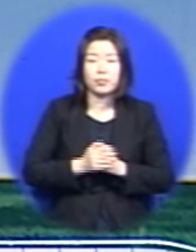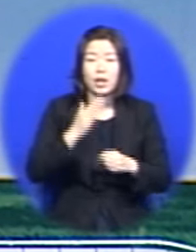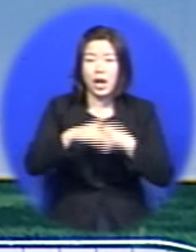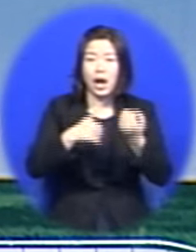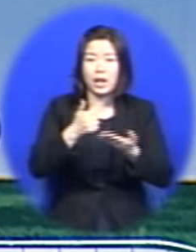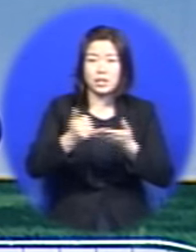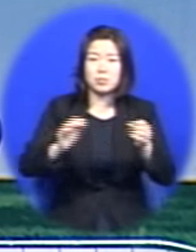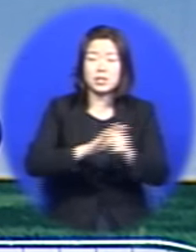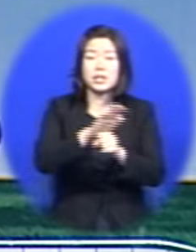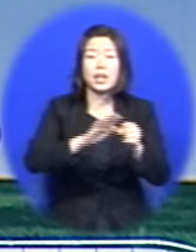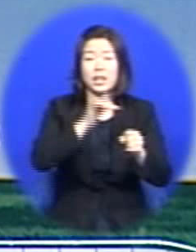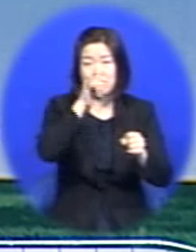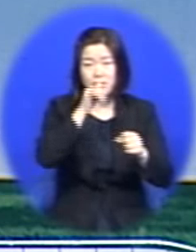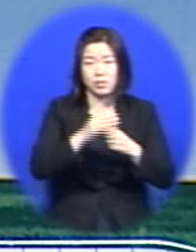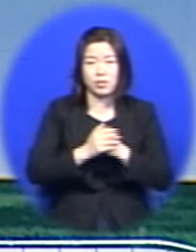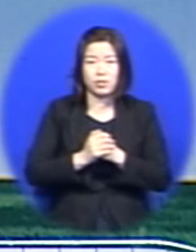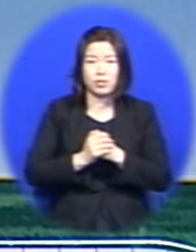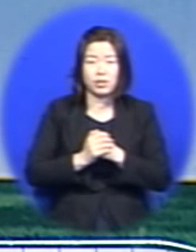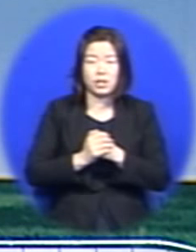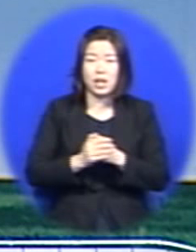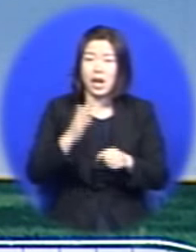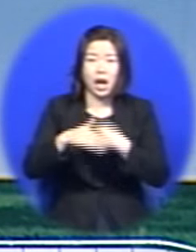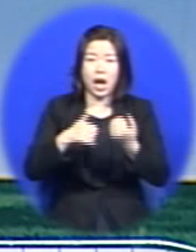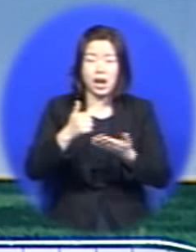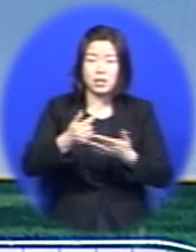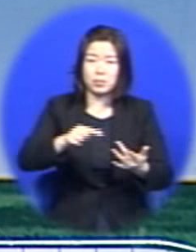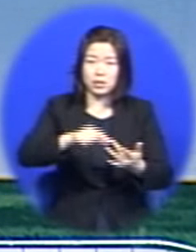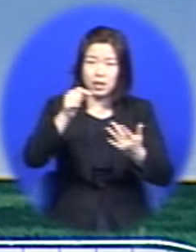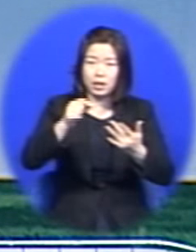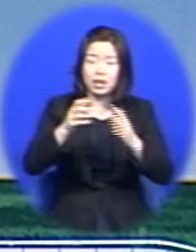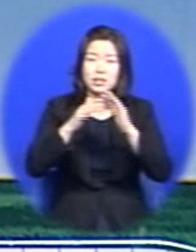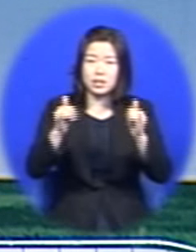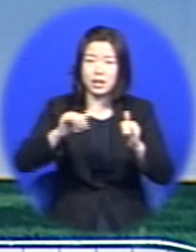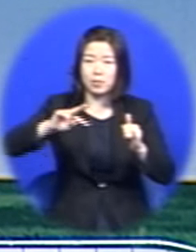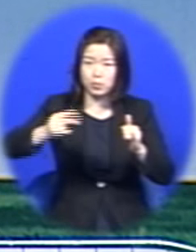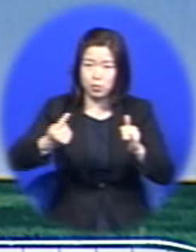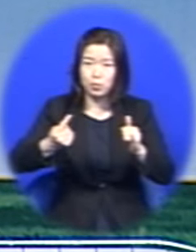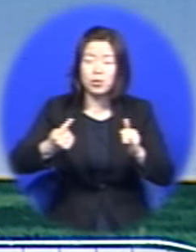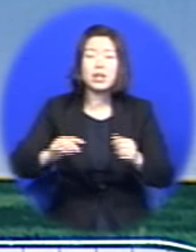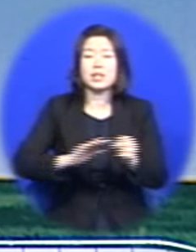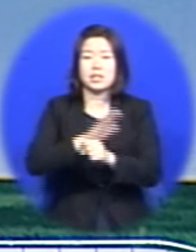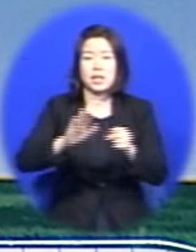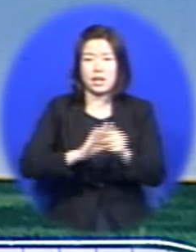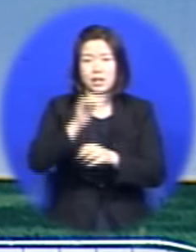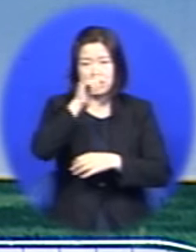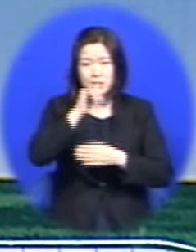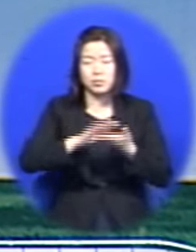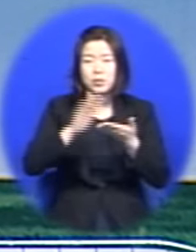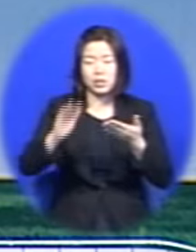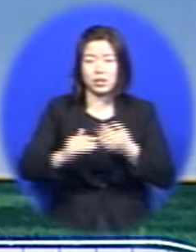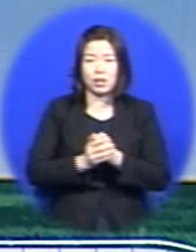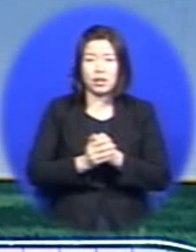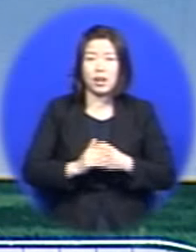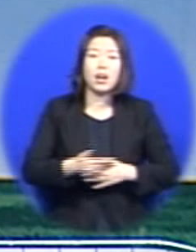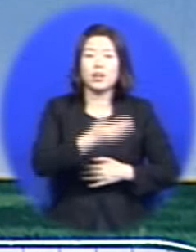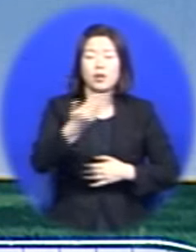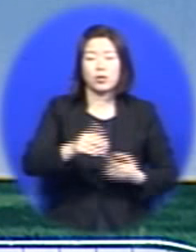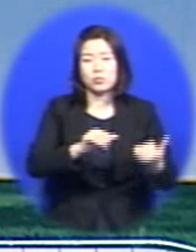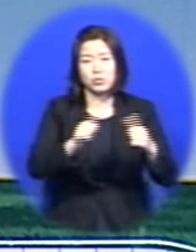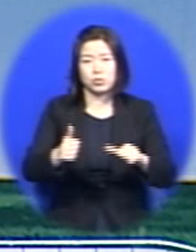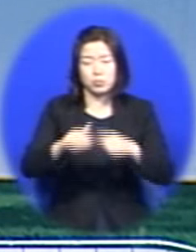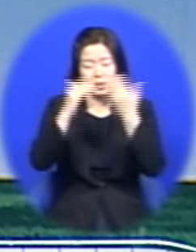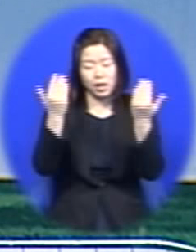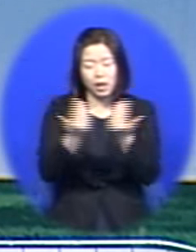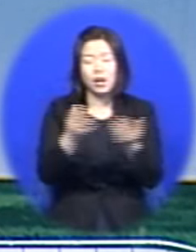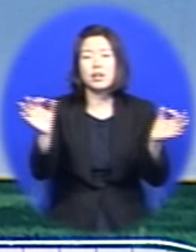하나님은 사랑이세요. 하나님의 택함 받은 자녀도 역시 사랑입니다. 여러분 죽으면 다